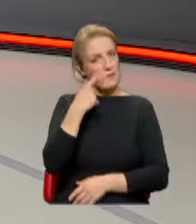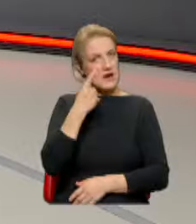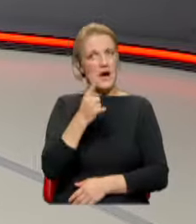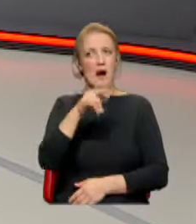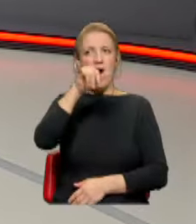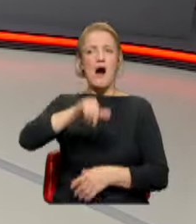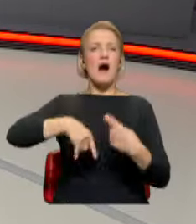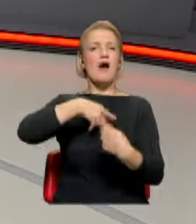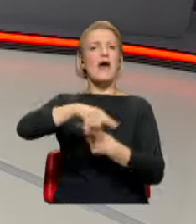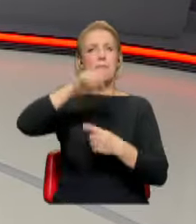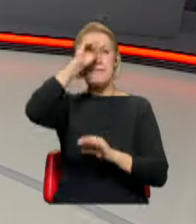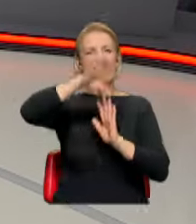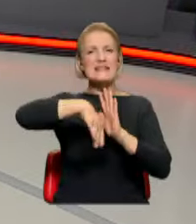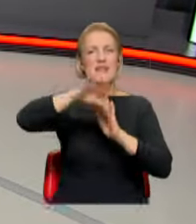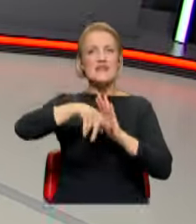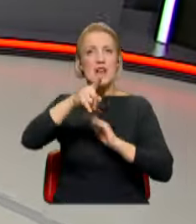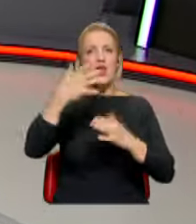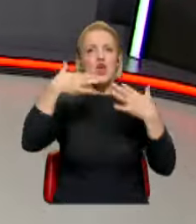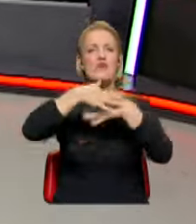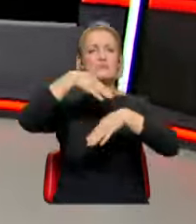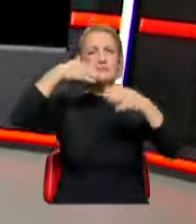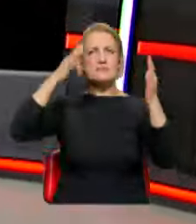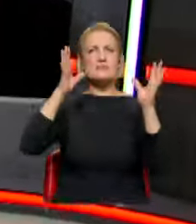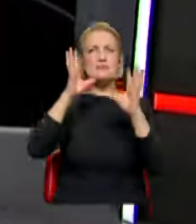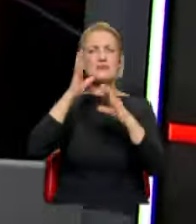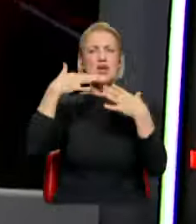hak arayan madencilere gece yarısı